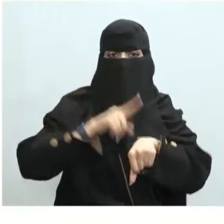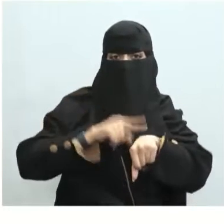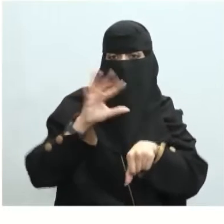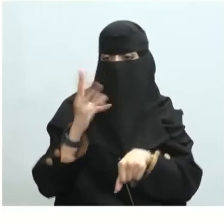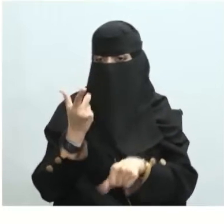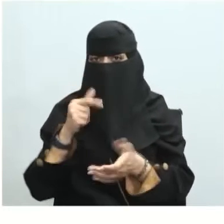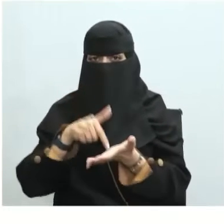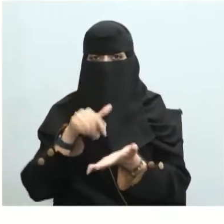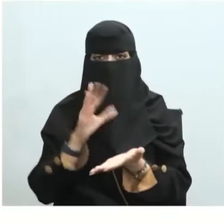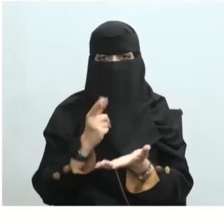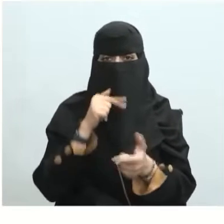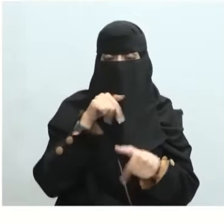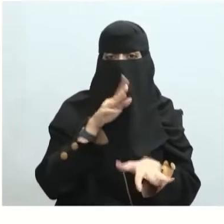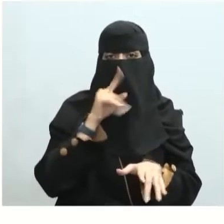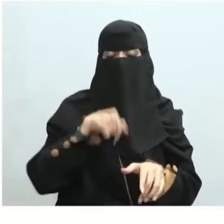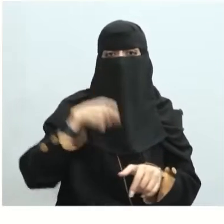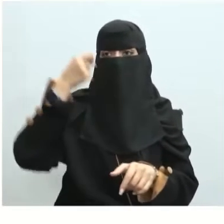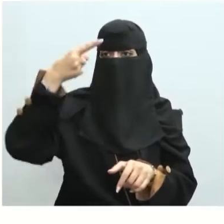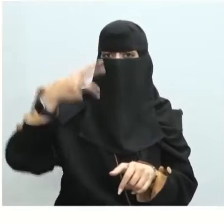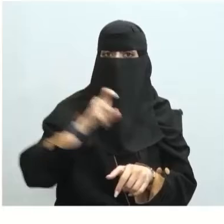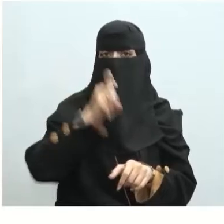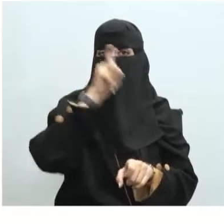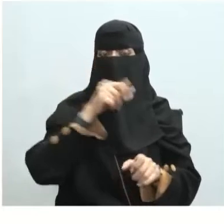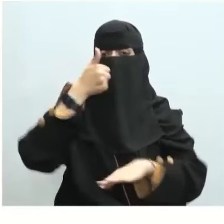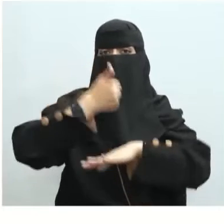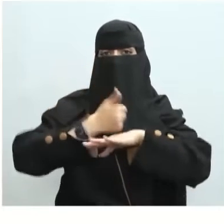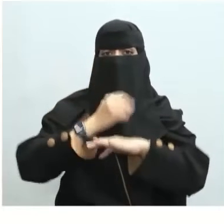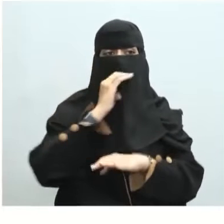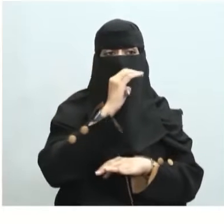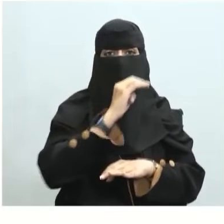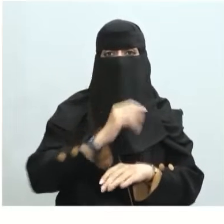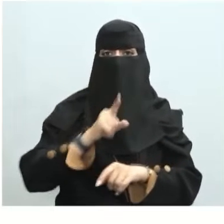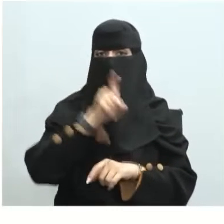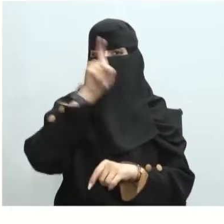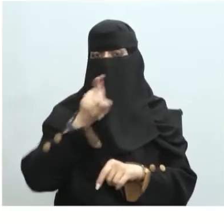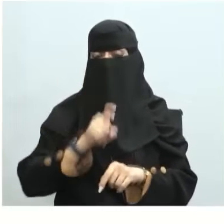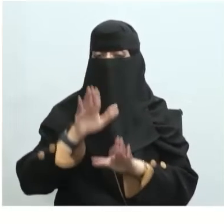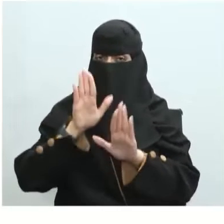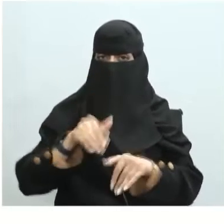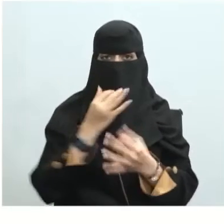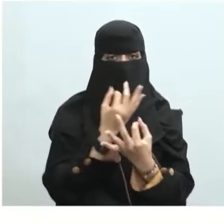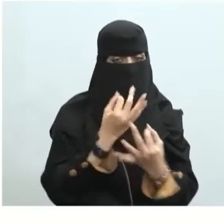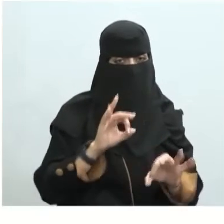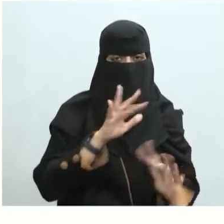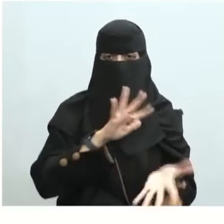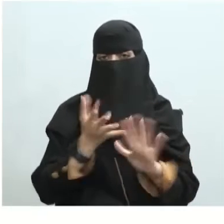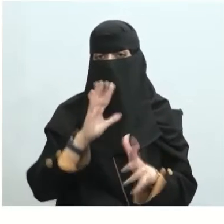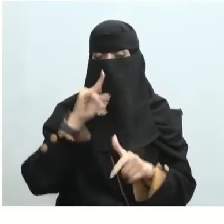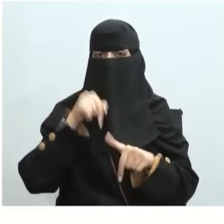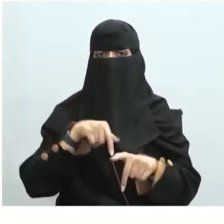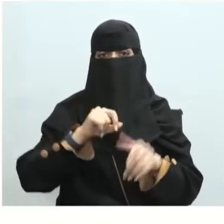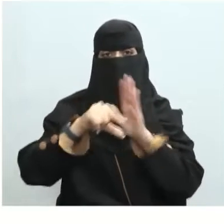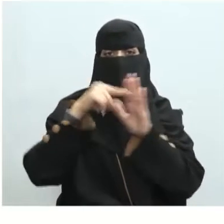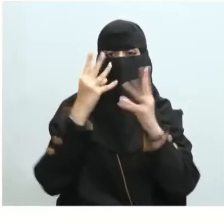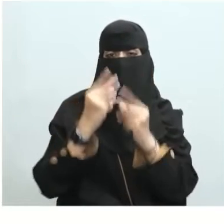وكيف هذه هي محور اهتمام القارئ اجوبه هذه الاسئله كلها او بعضها بحسب الموضوع